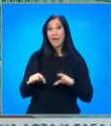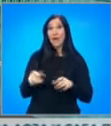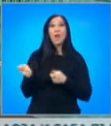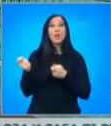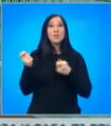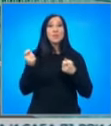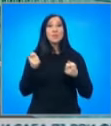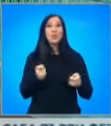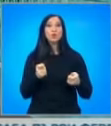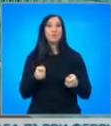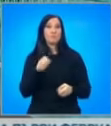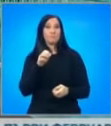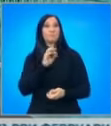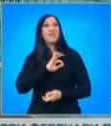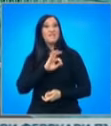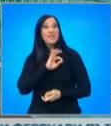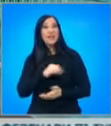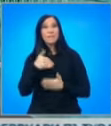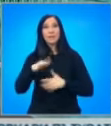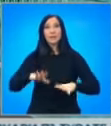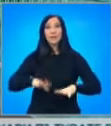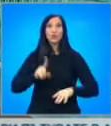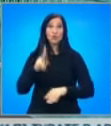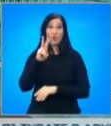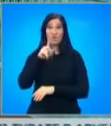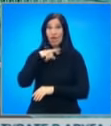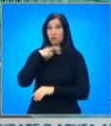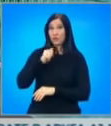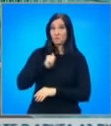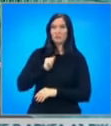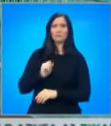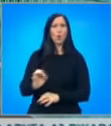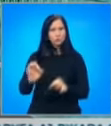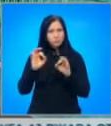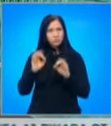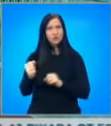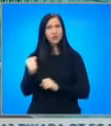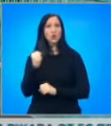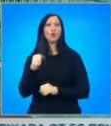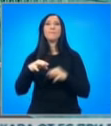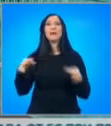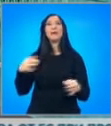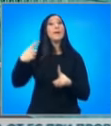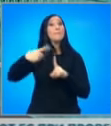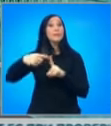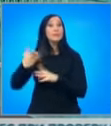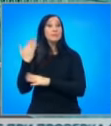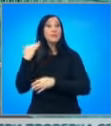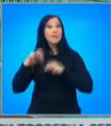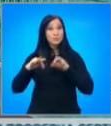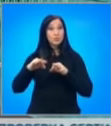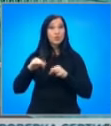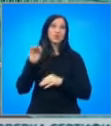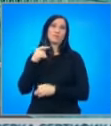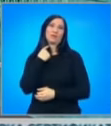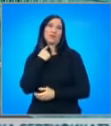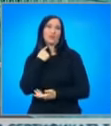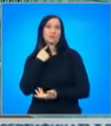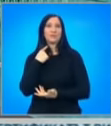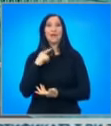носи дивиденти пред гражданите, които вече две години спазват изключително строги мерки. А в месеци преди изборите би било пагубно